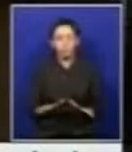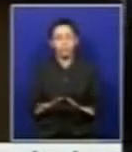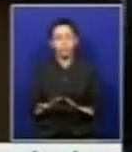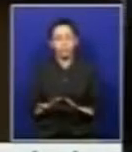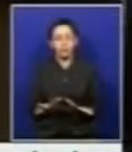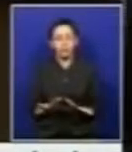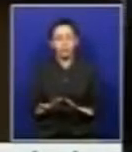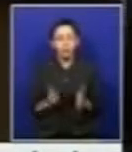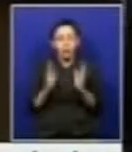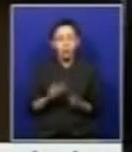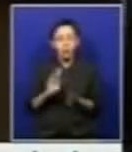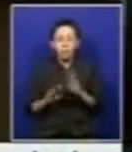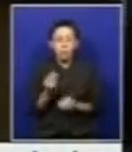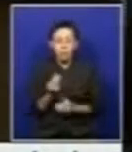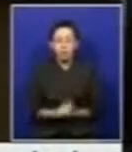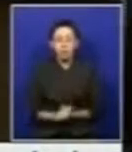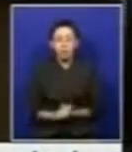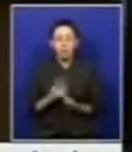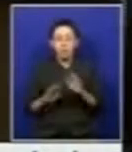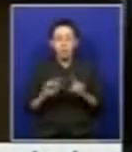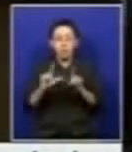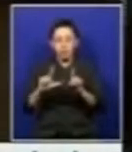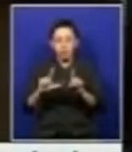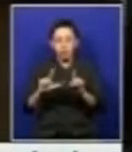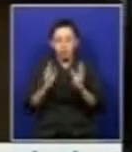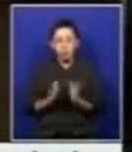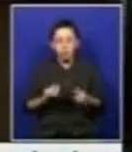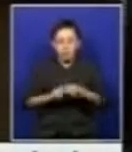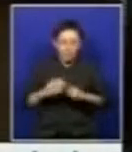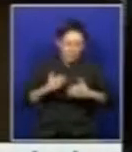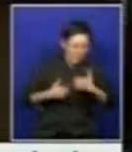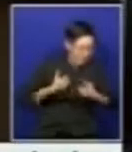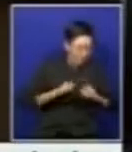ขามีคนอยู่ประมาณเกือบล้านคนครับที่ได้รับผลกระทบ